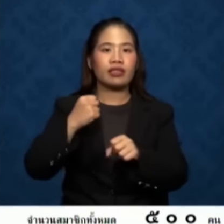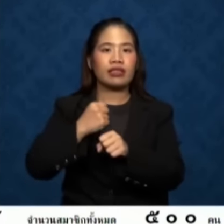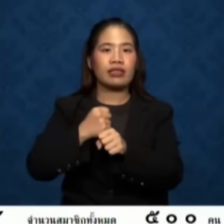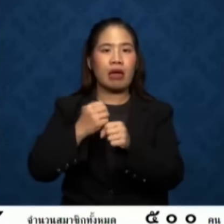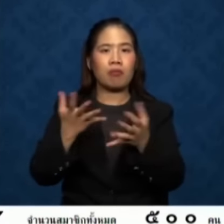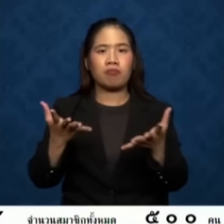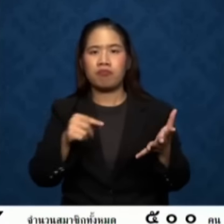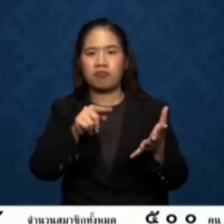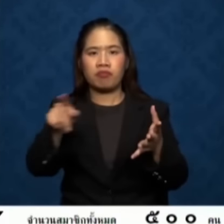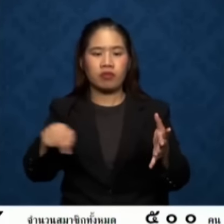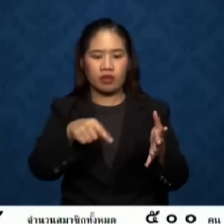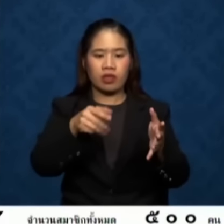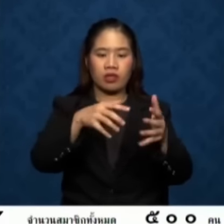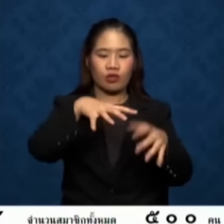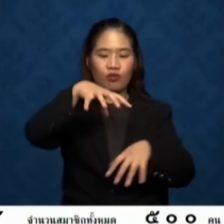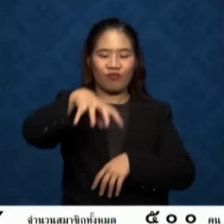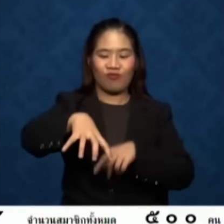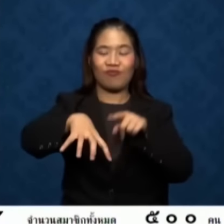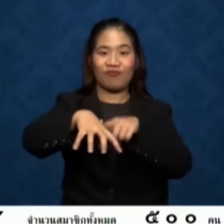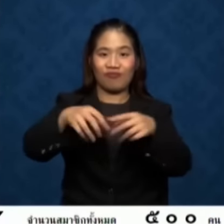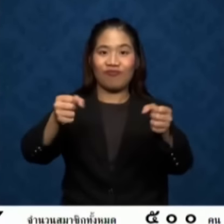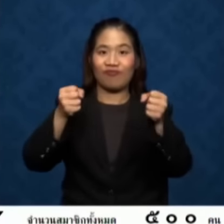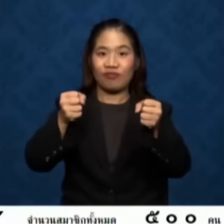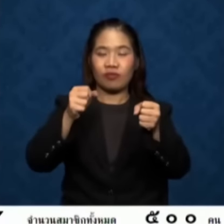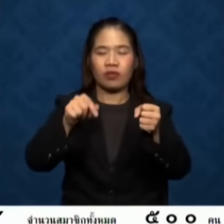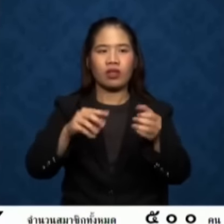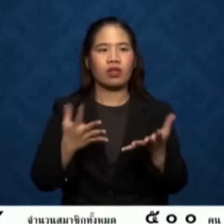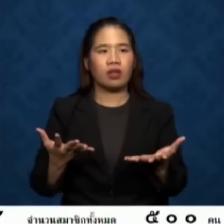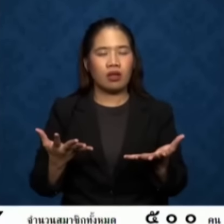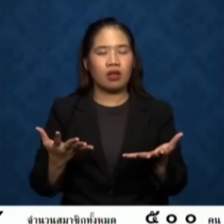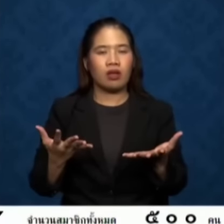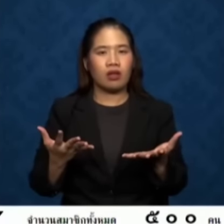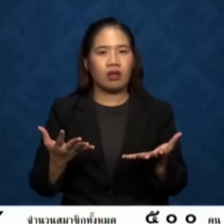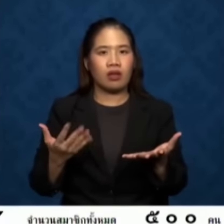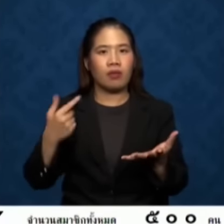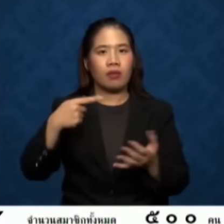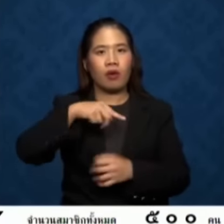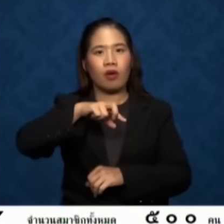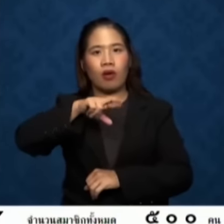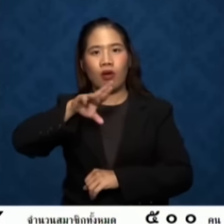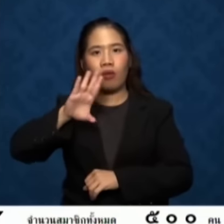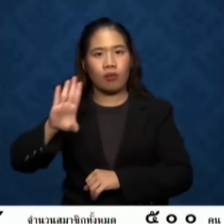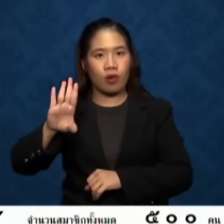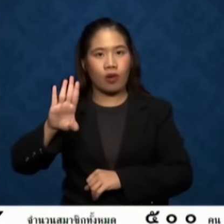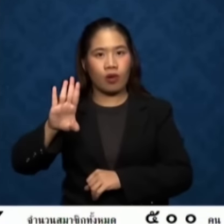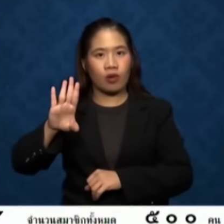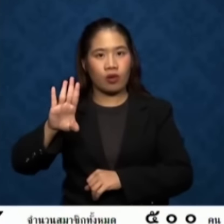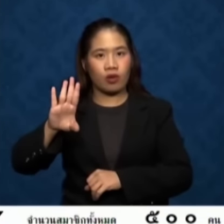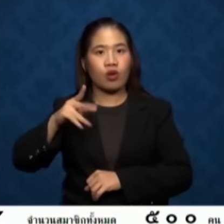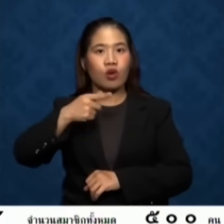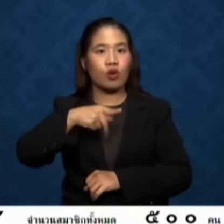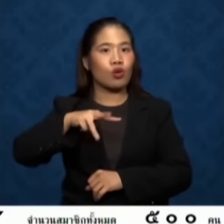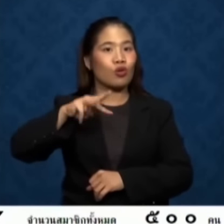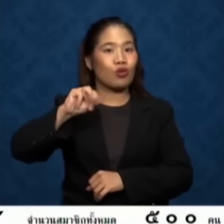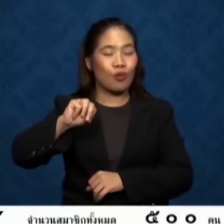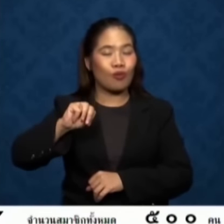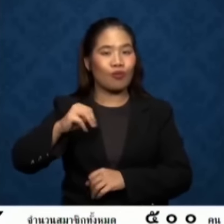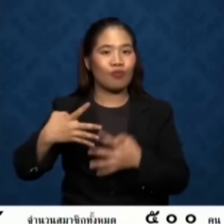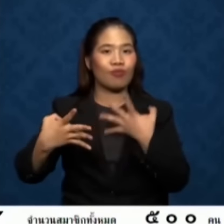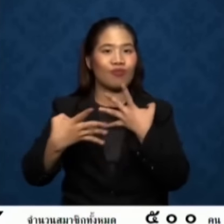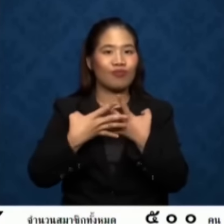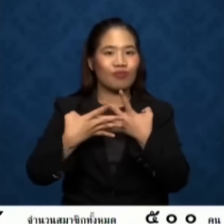นี่คือเรือนจำแล้วในพระบัญญัติราชทัณฑ์ดังกล่าวเนี่ย